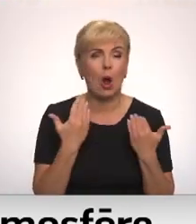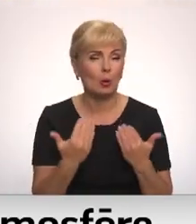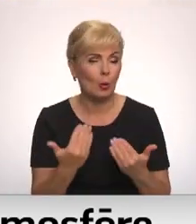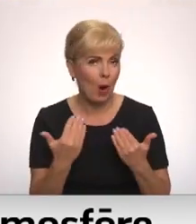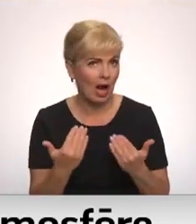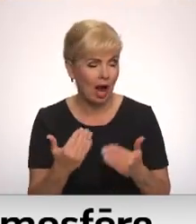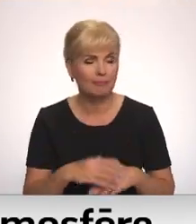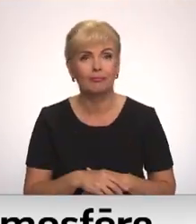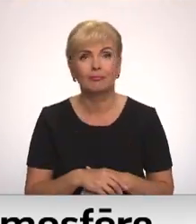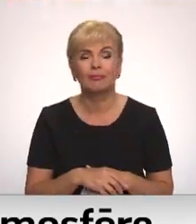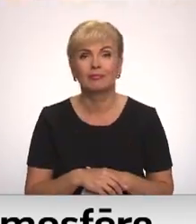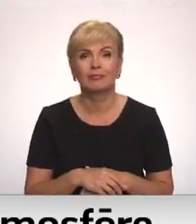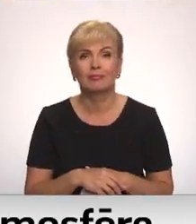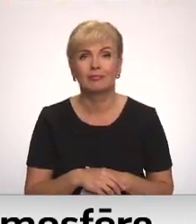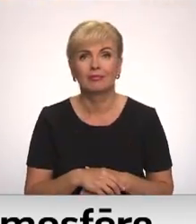Masas no kādas?